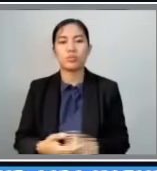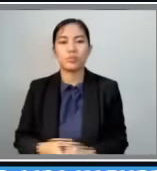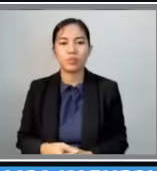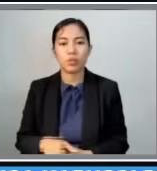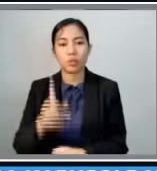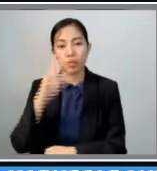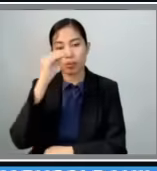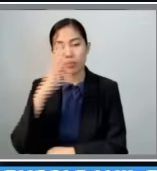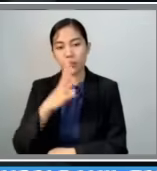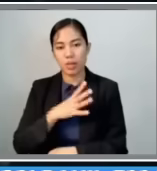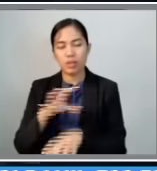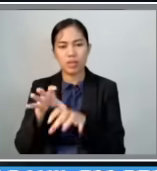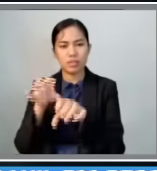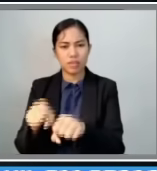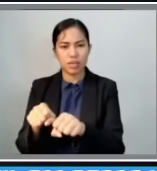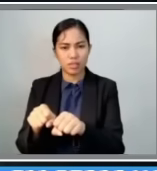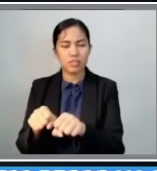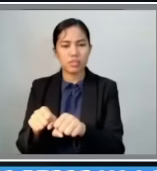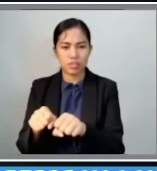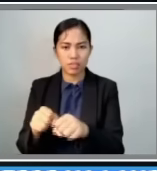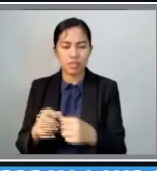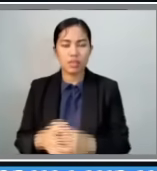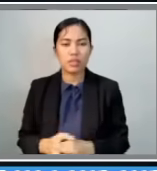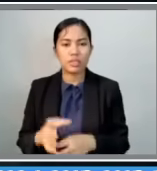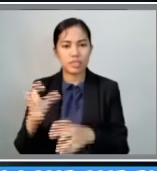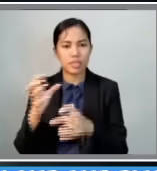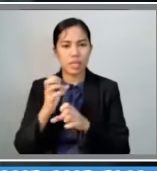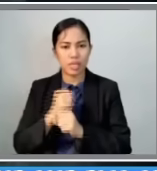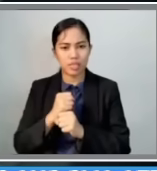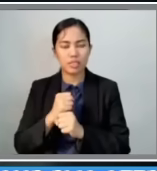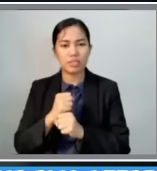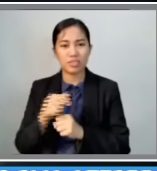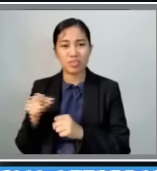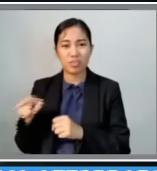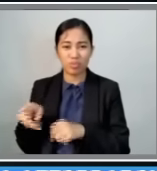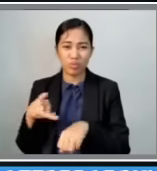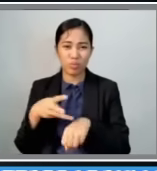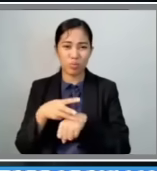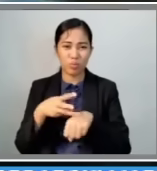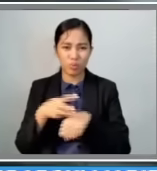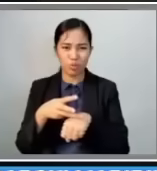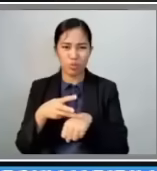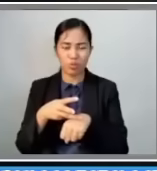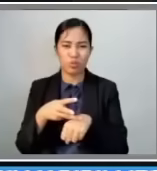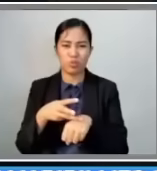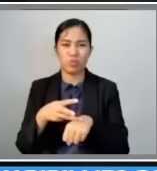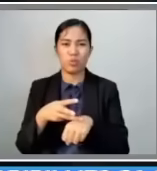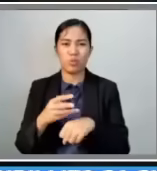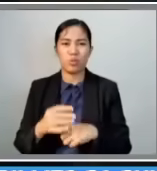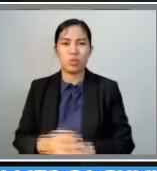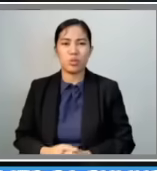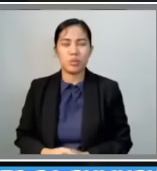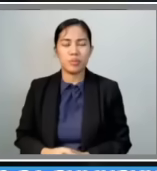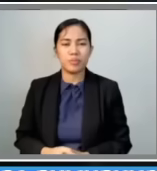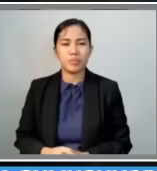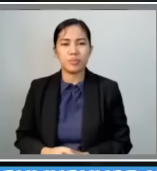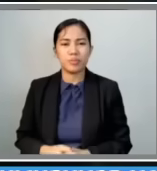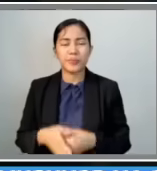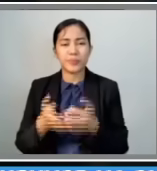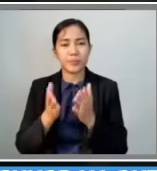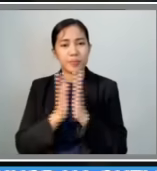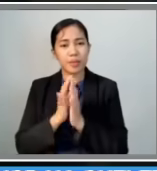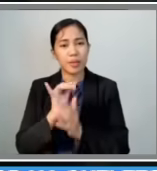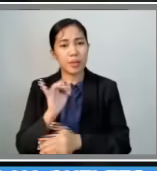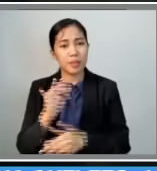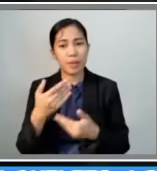matapos ma-recover umano sa kanya ang ilan sa mga pinagputol ng kahoy mula sa illegal na operasyon. We ask if they have any